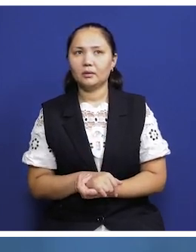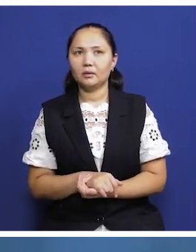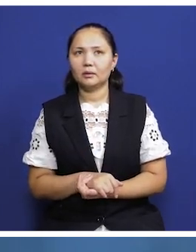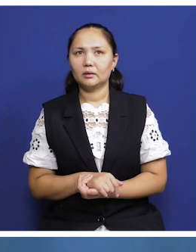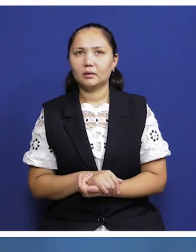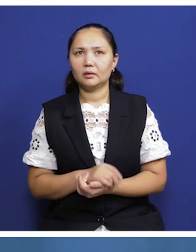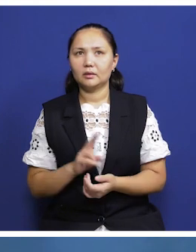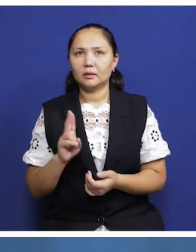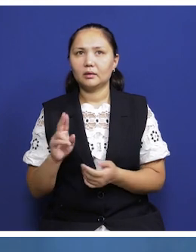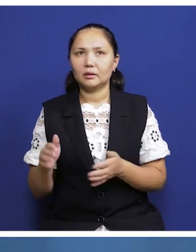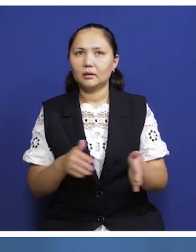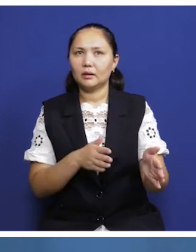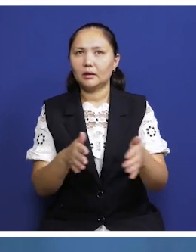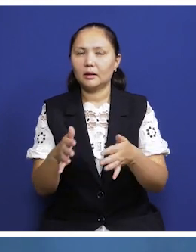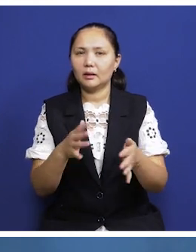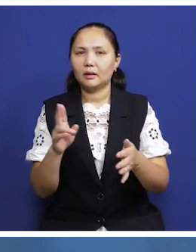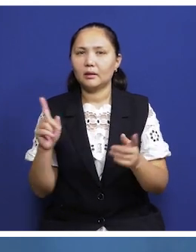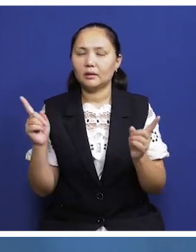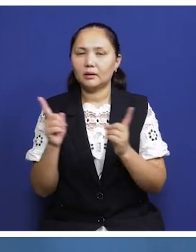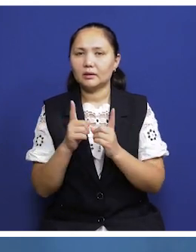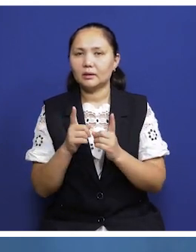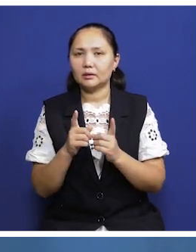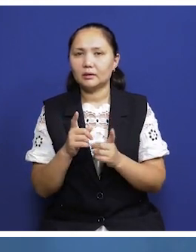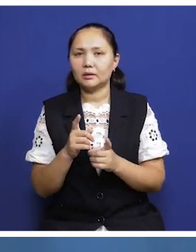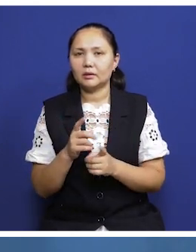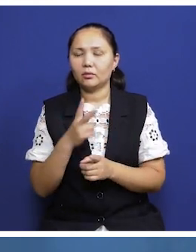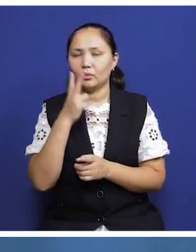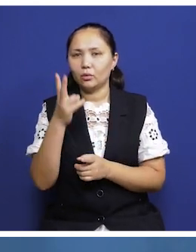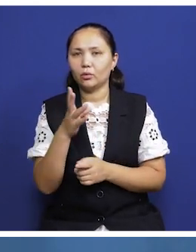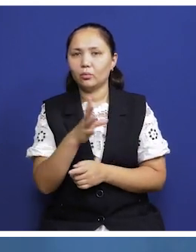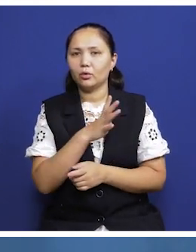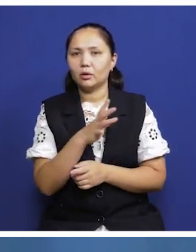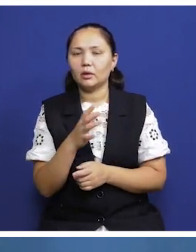Қазсушардың каналы, біз қазір қазсушармен кездестік. Оны мен де басында барып көрген, біраз